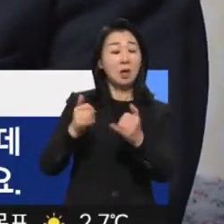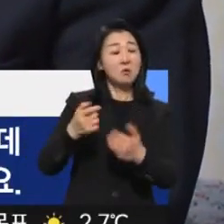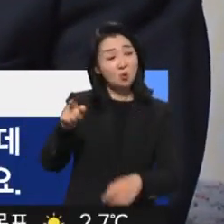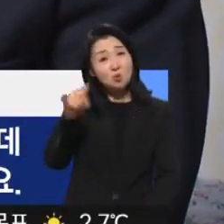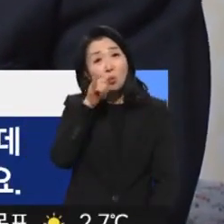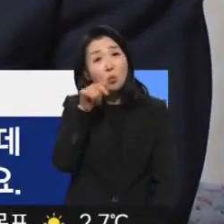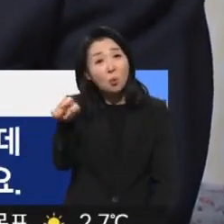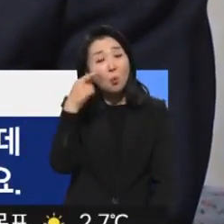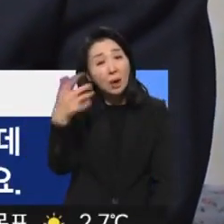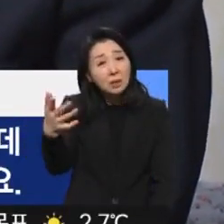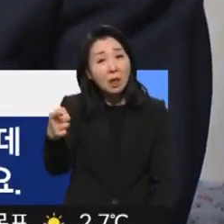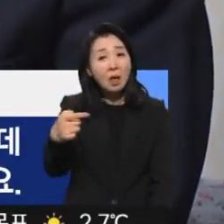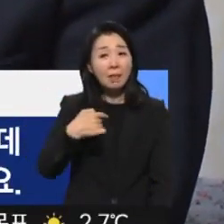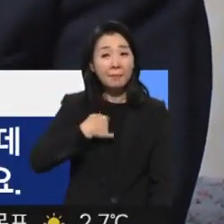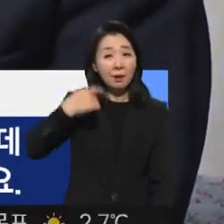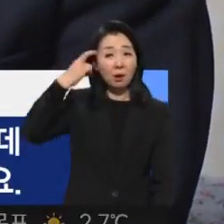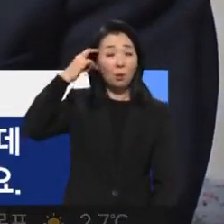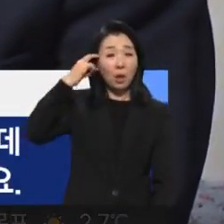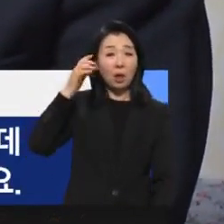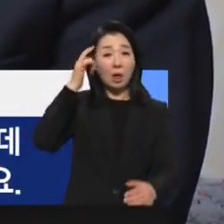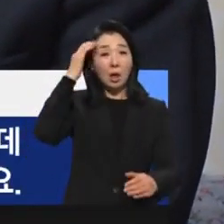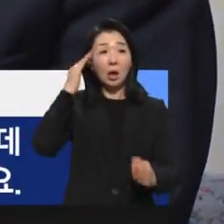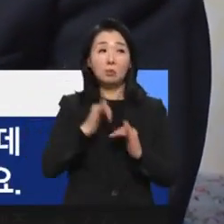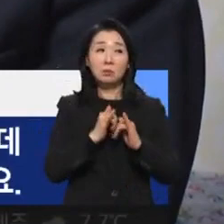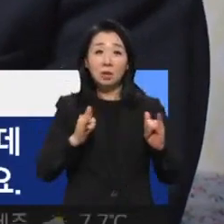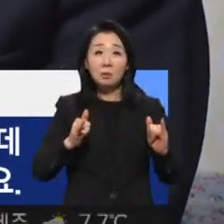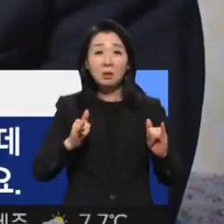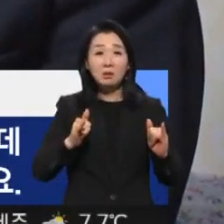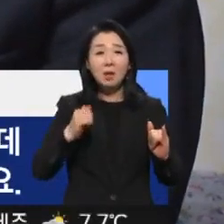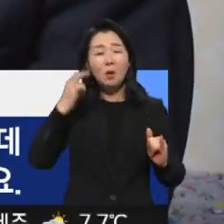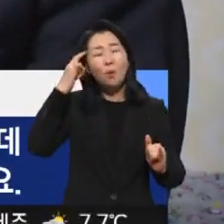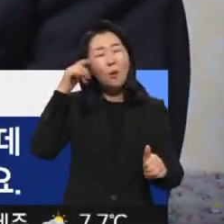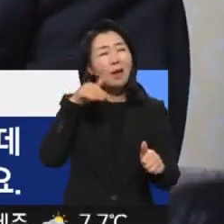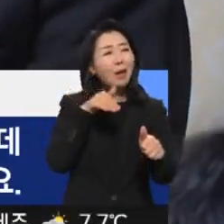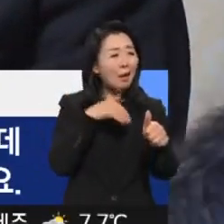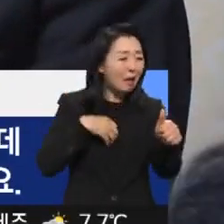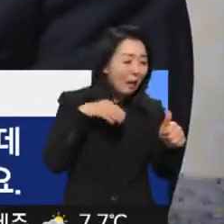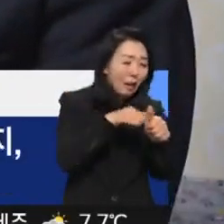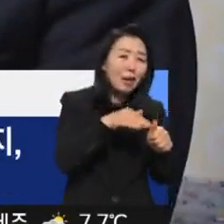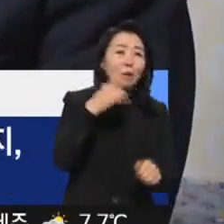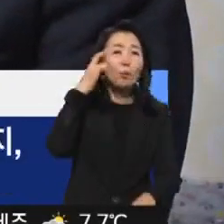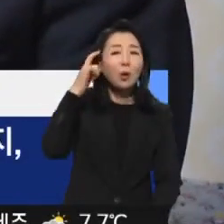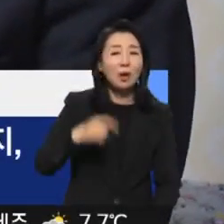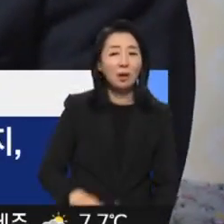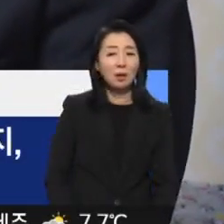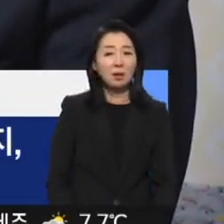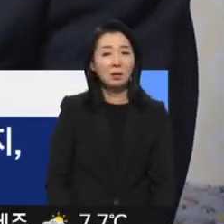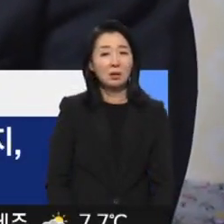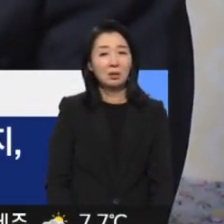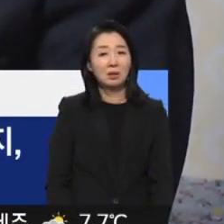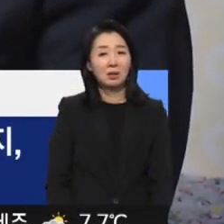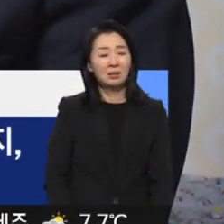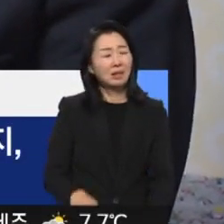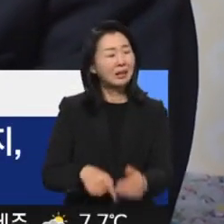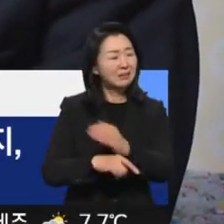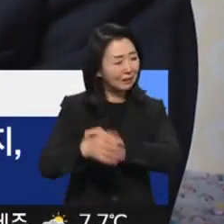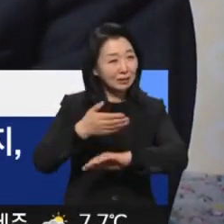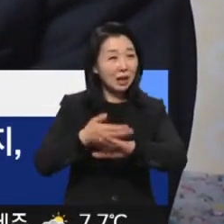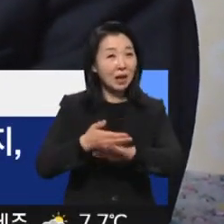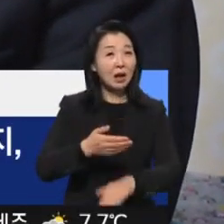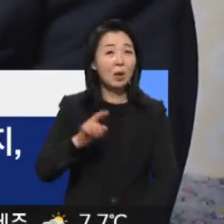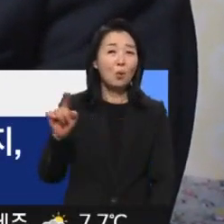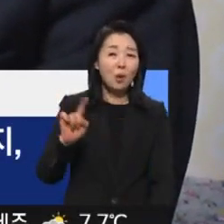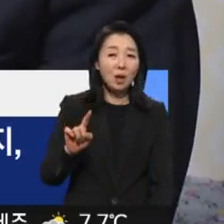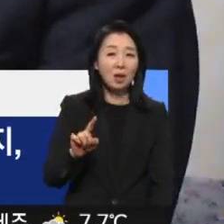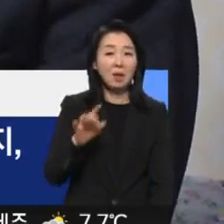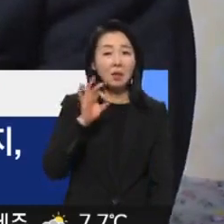있는데 내가 예 우리 한국 사람한테 성가시게 해요. 나는 그런 뜻이고 절대 아무리 없이는